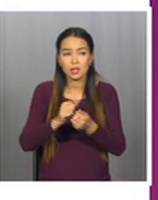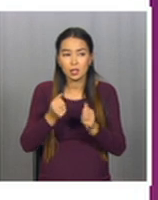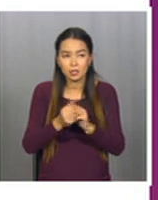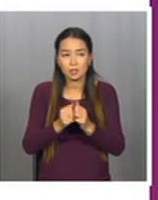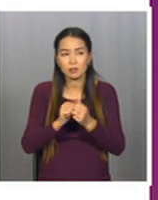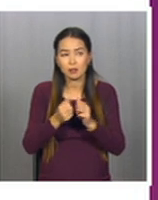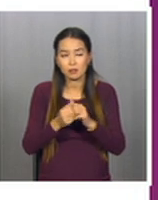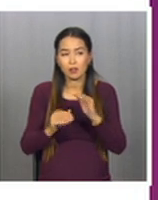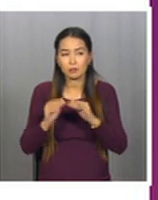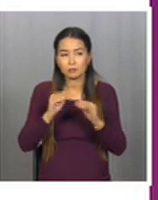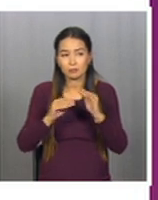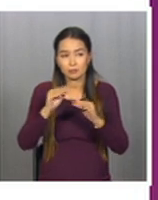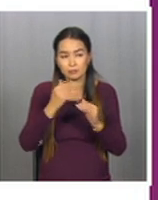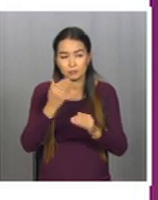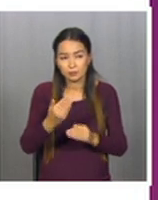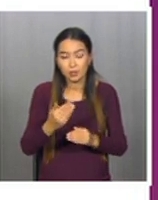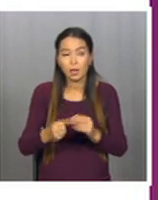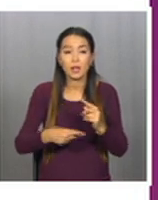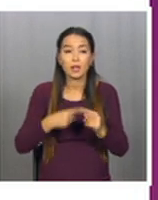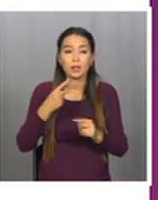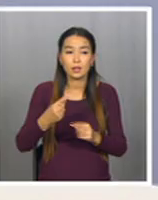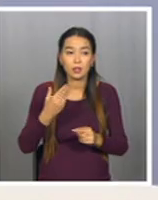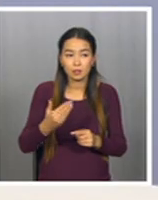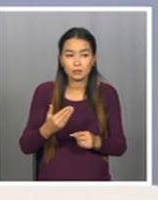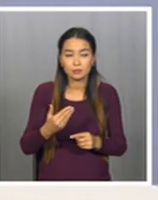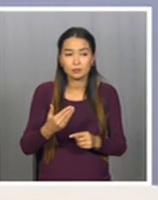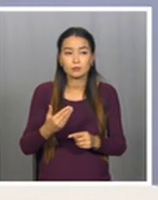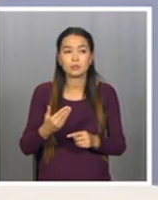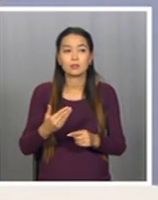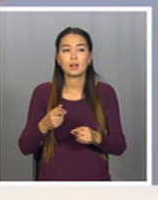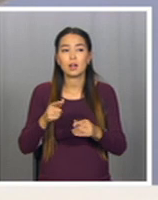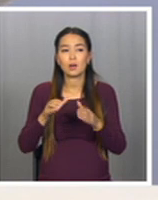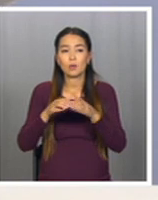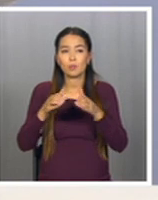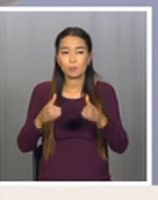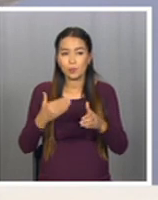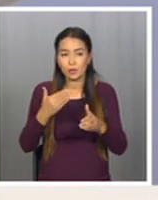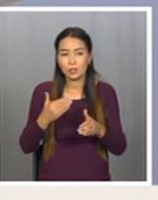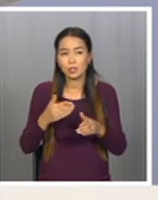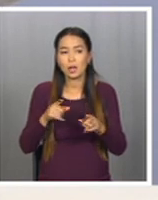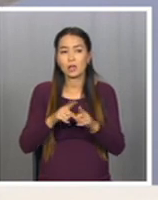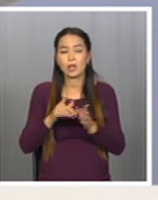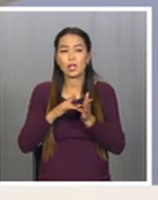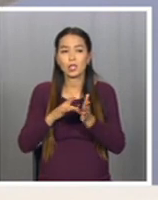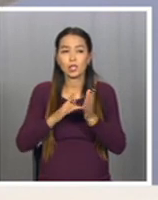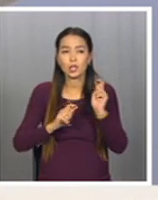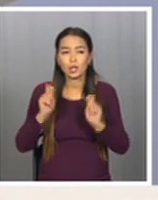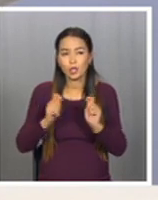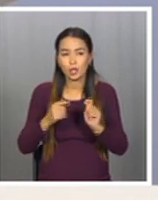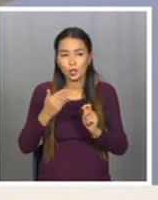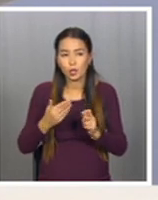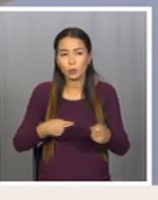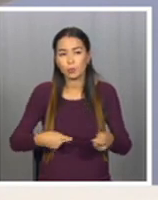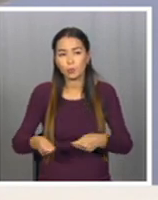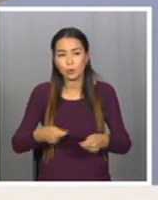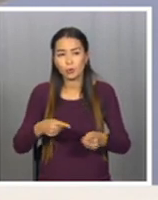екен. Келесі сардоба. Сардоба ол керуеншілерге арналған құдық. Ол